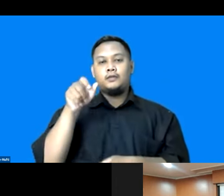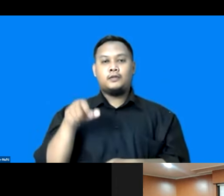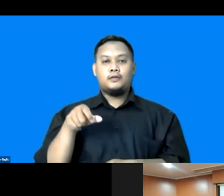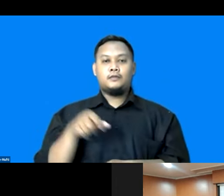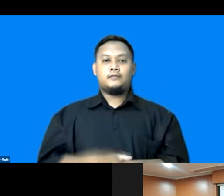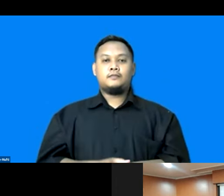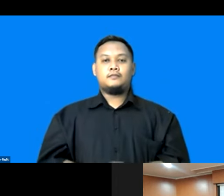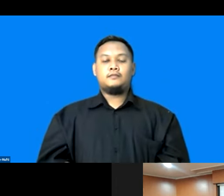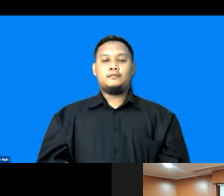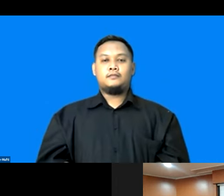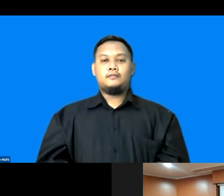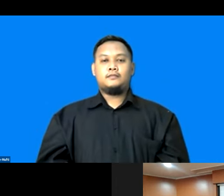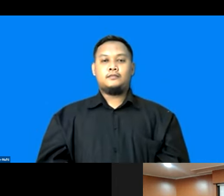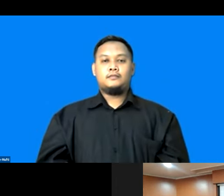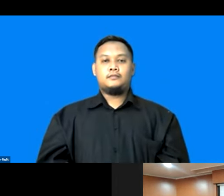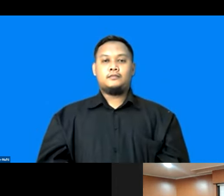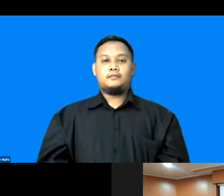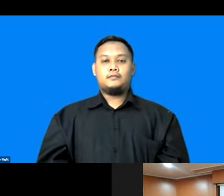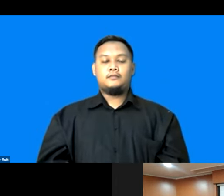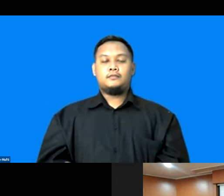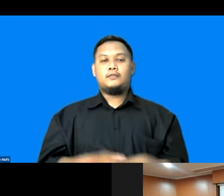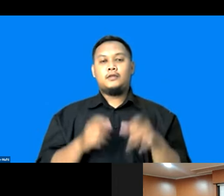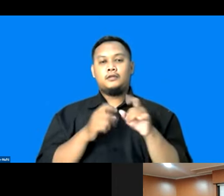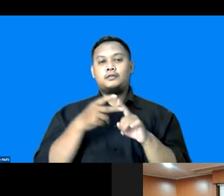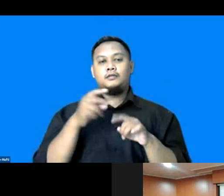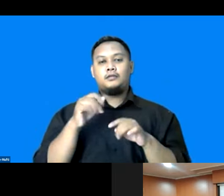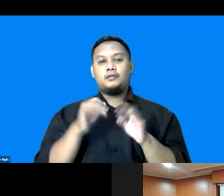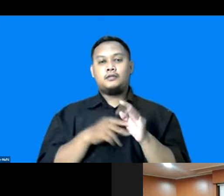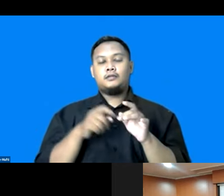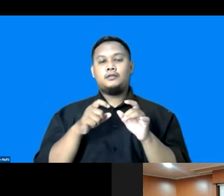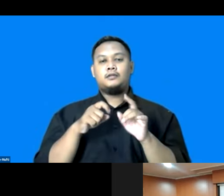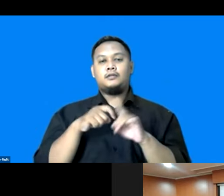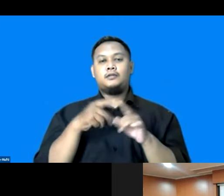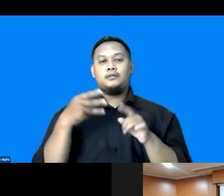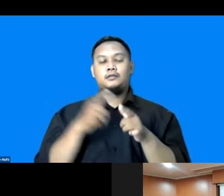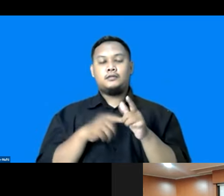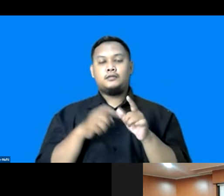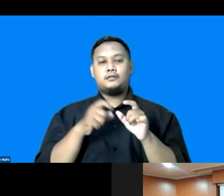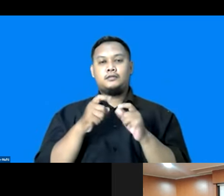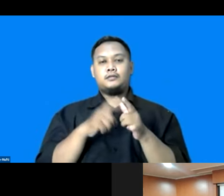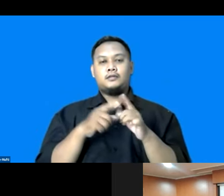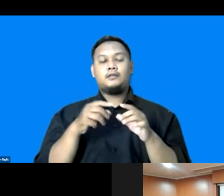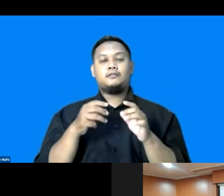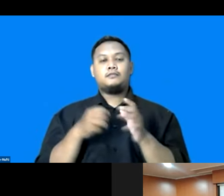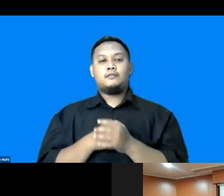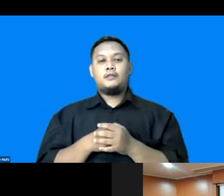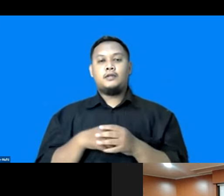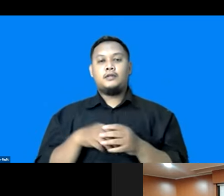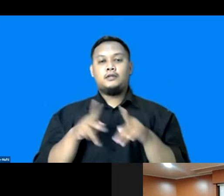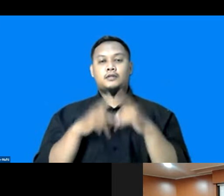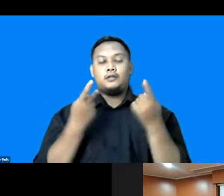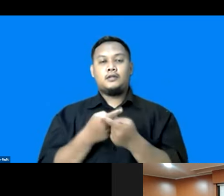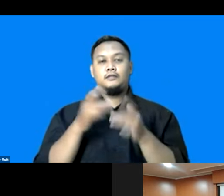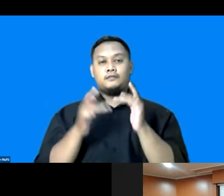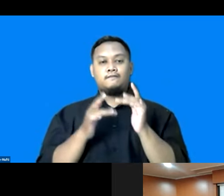kami, Sharon, Keisha, Esther ya, Moses ya, Esther dan Moses, dan juga kelas saya yang ada online